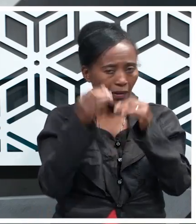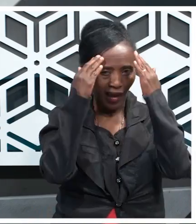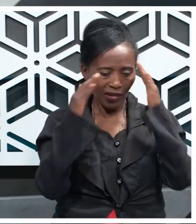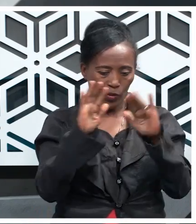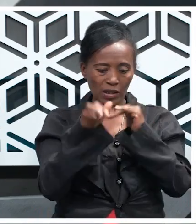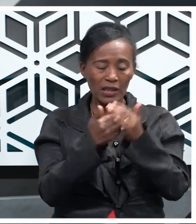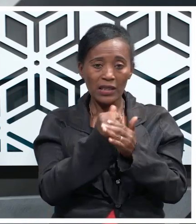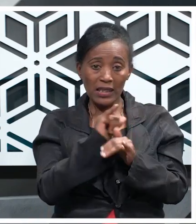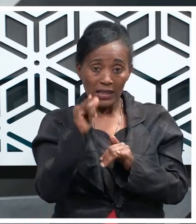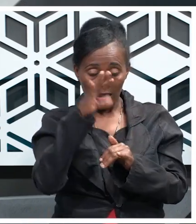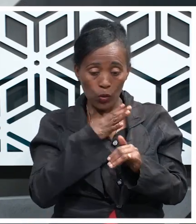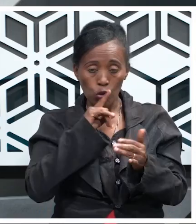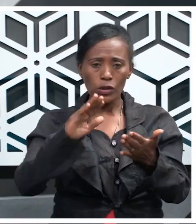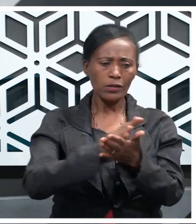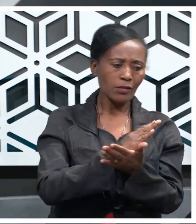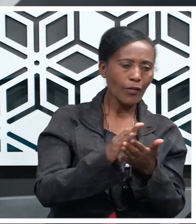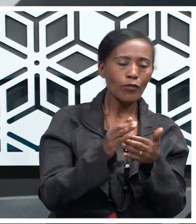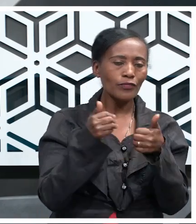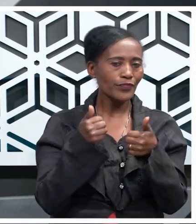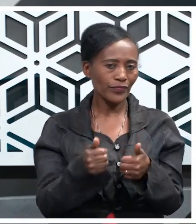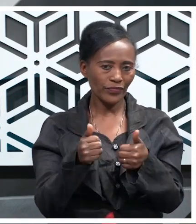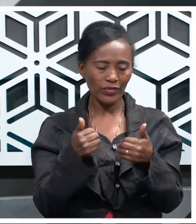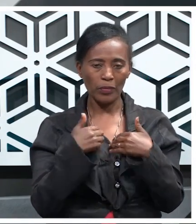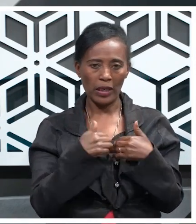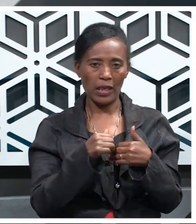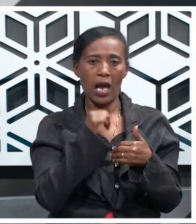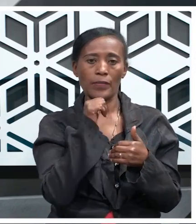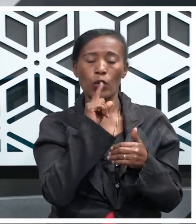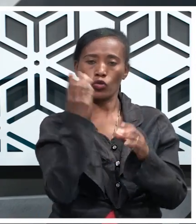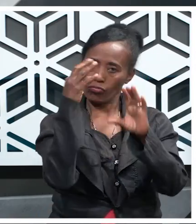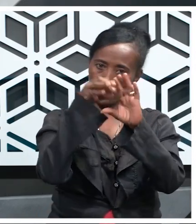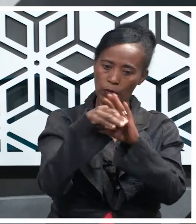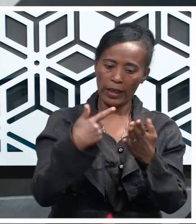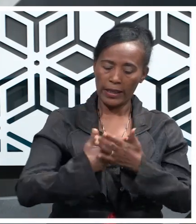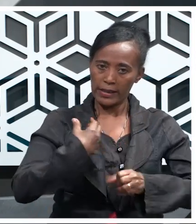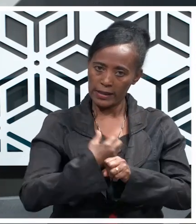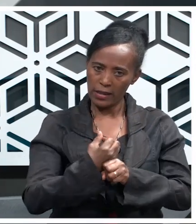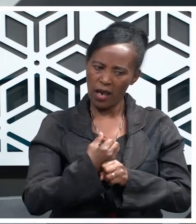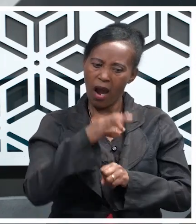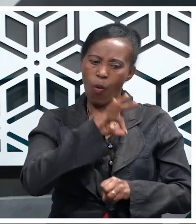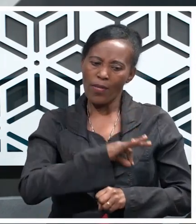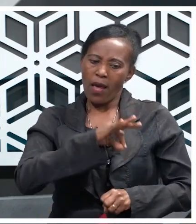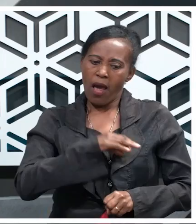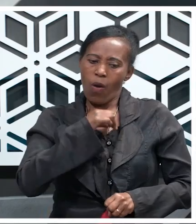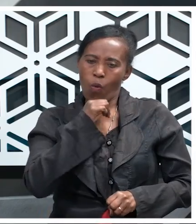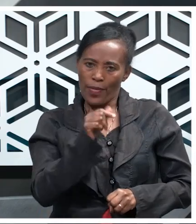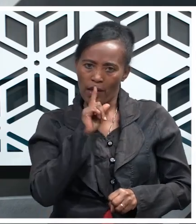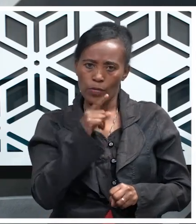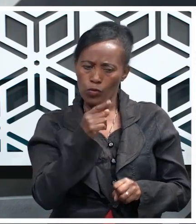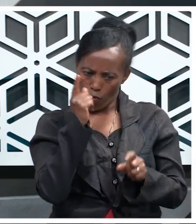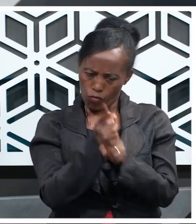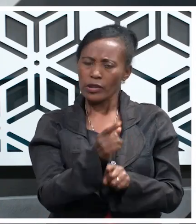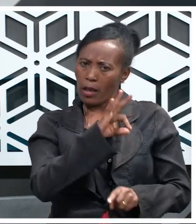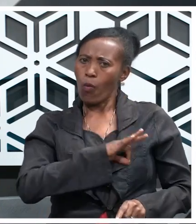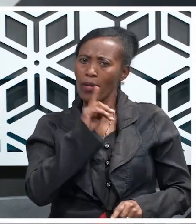አናውቀው ግን እንደዚህ አይነት ሰዎች ደግሞ ፓርቲሲፔት ሲያደርጉ ባለሀብቶቹም ደግሞ ጆይን አድርገው ይሄን ስራ ያዋጣኛል አያዋጣኝም